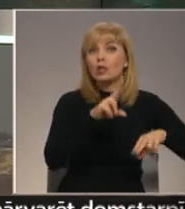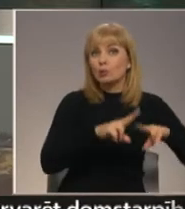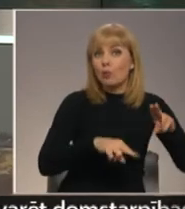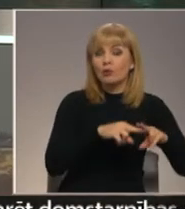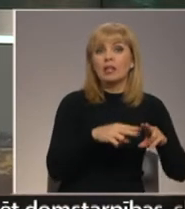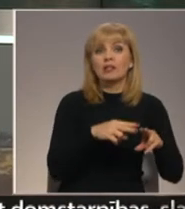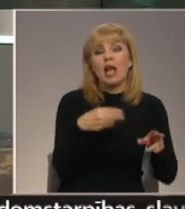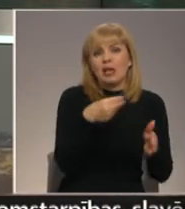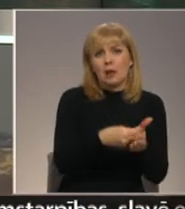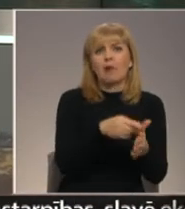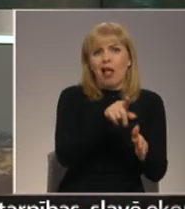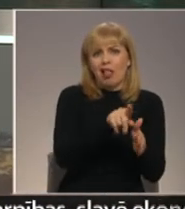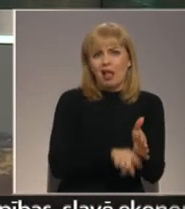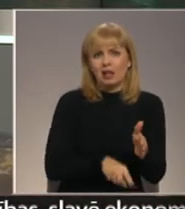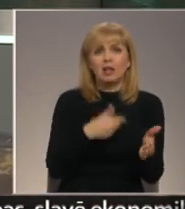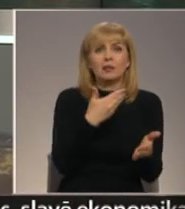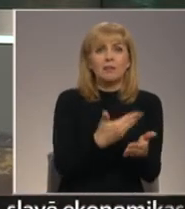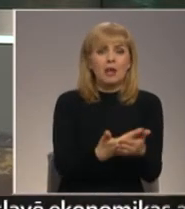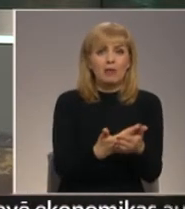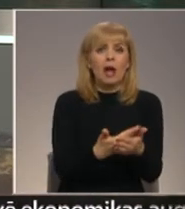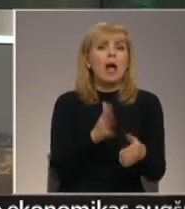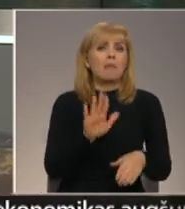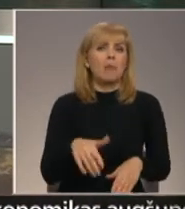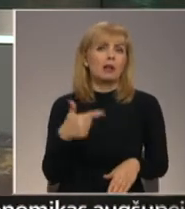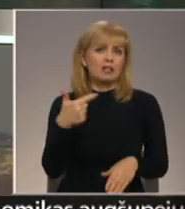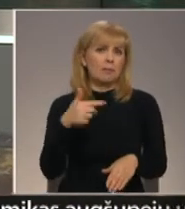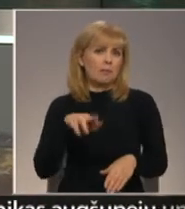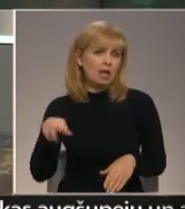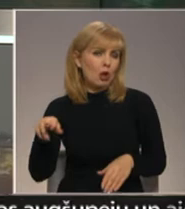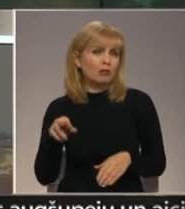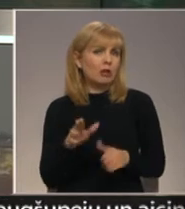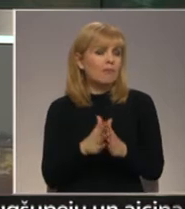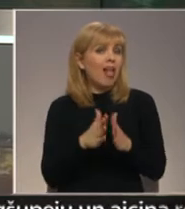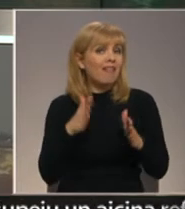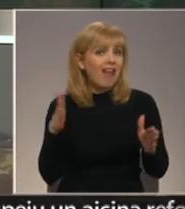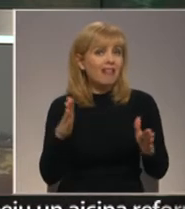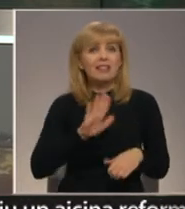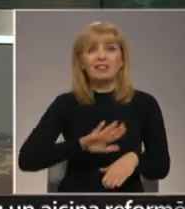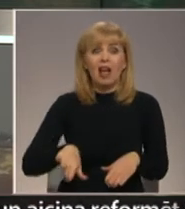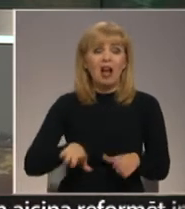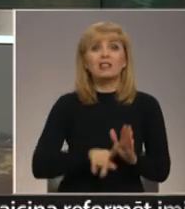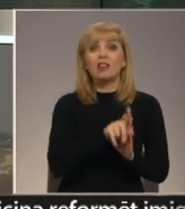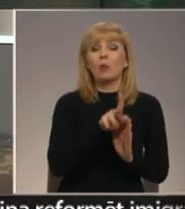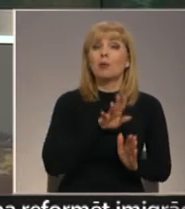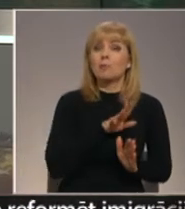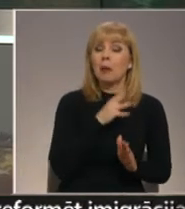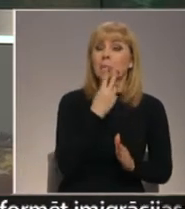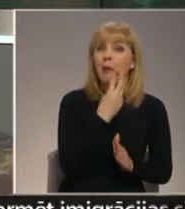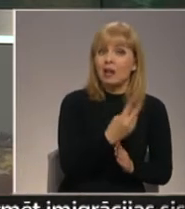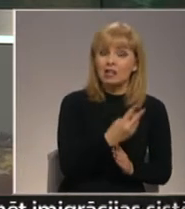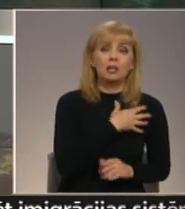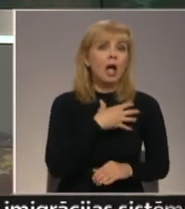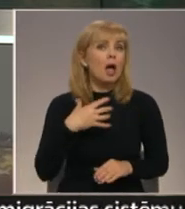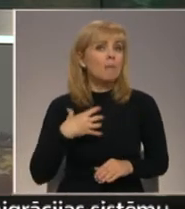lētākais piedāvājums ir par 7 miljoniem lielāks nekā sākotnēji paredzēts. Pašvaldībai šādas naudas nav, tāpēc būvniecības